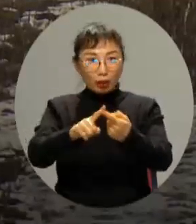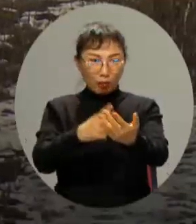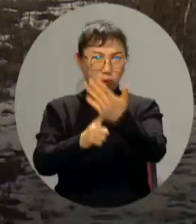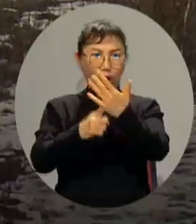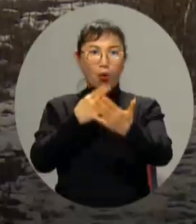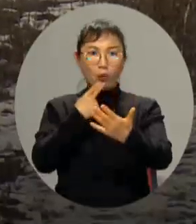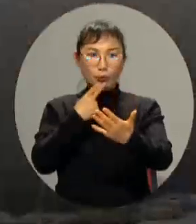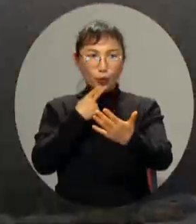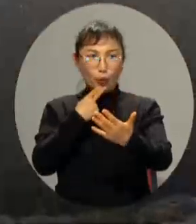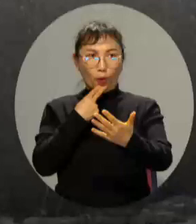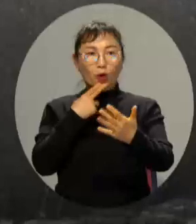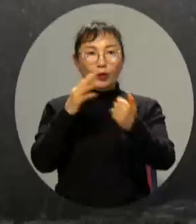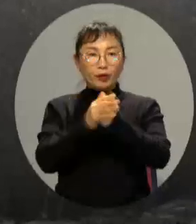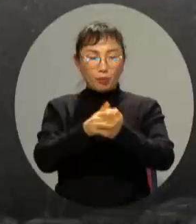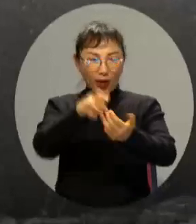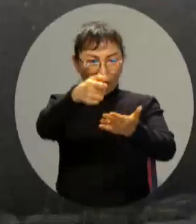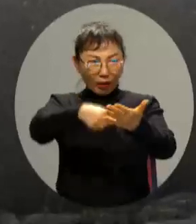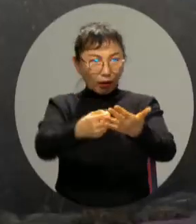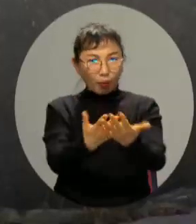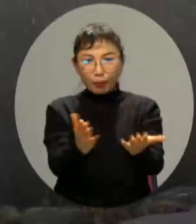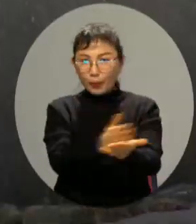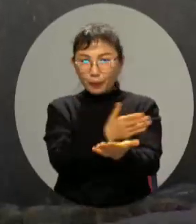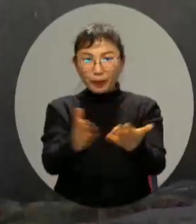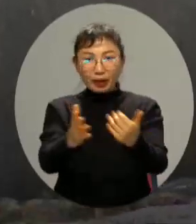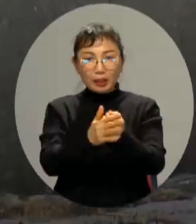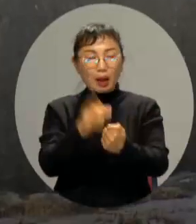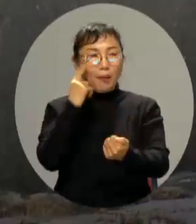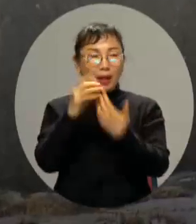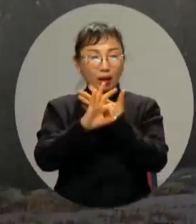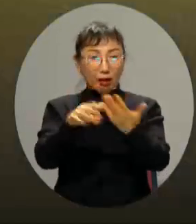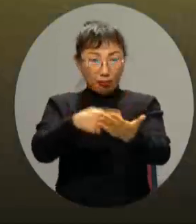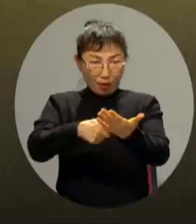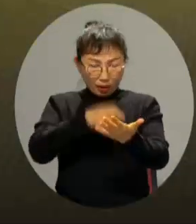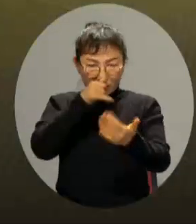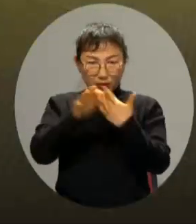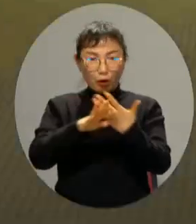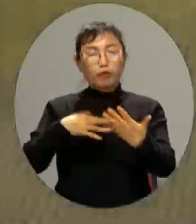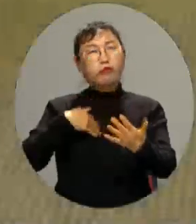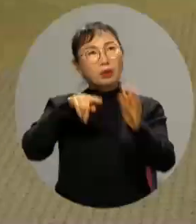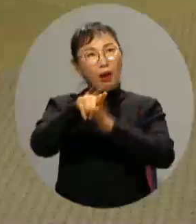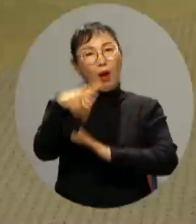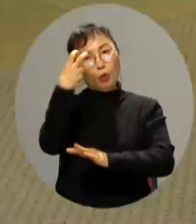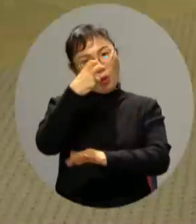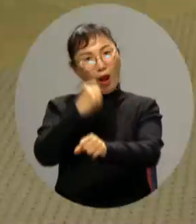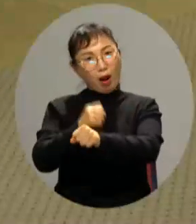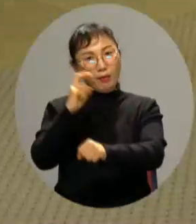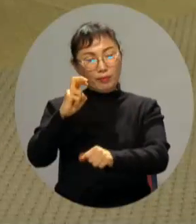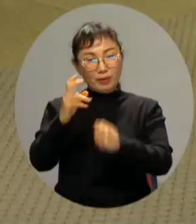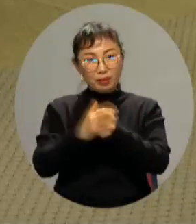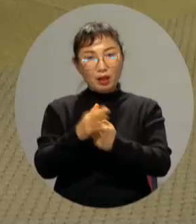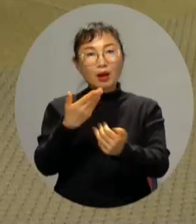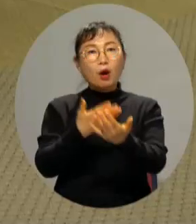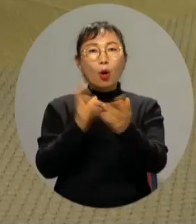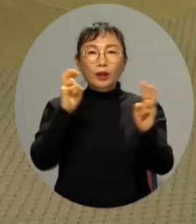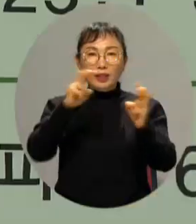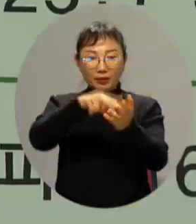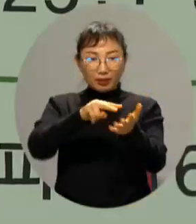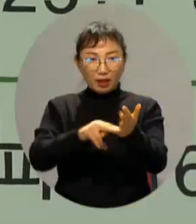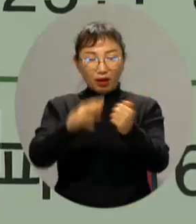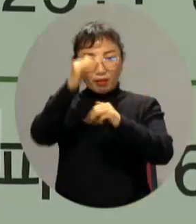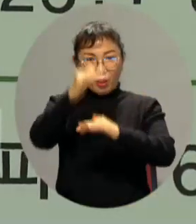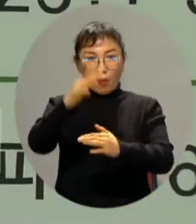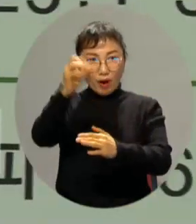없었고 출현했다는 기록이 남아있었으면 저희가 이제 그 조사했을 가능성이 있을 것 같아요. 개발업체 측은 추후 내용을 정리해